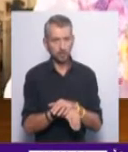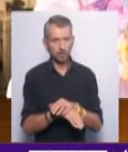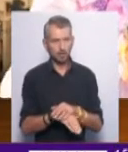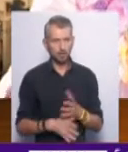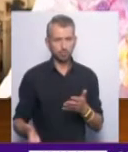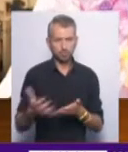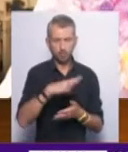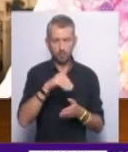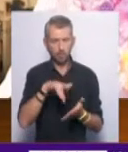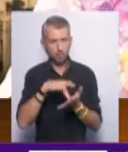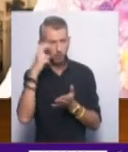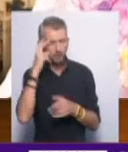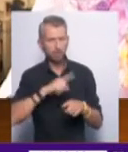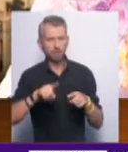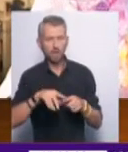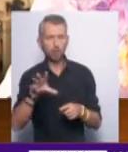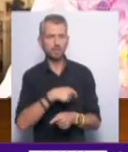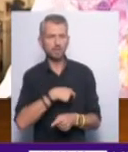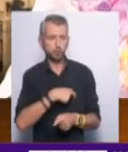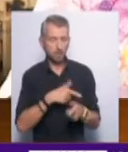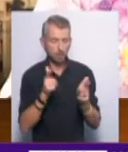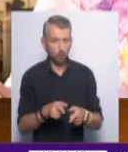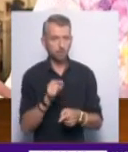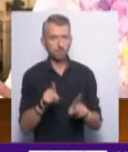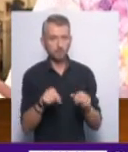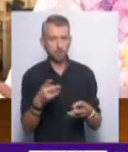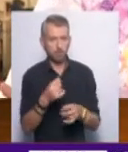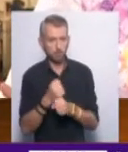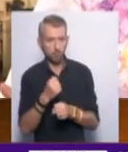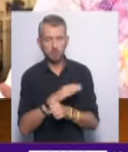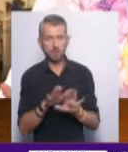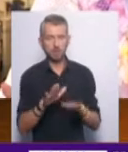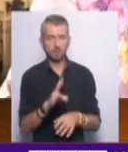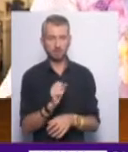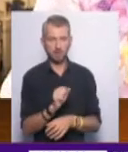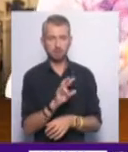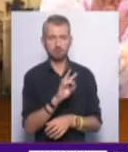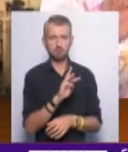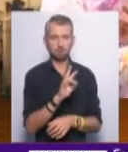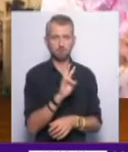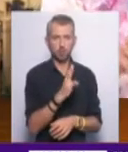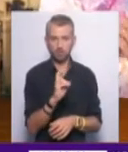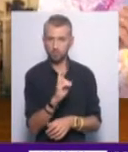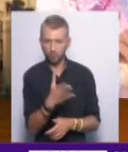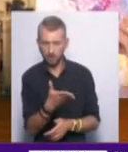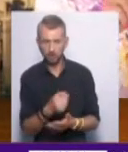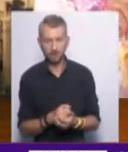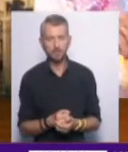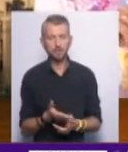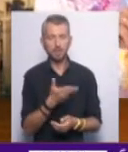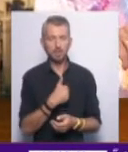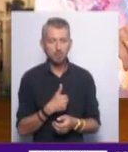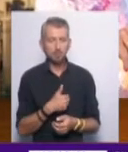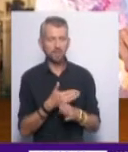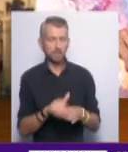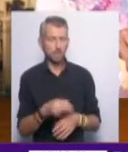Ну, швиденько. І всі депутати згодні, їм теж треба поробити, не тільки на Микільській Борщагівці. Ну, і все-таки там вдалося ця ситуація. І ми при затвердженні